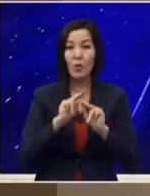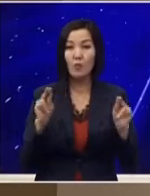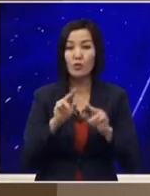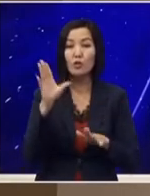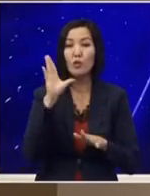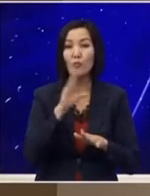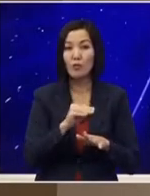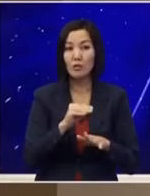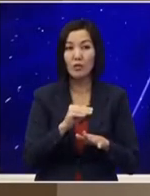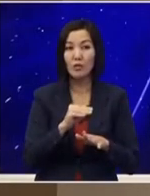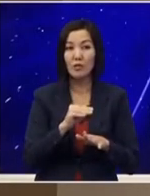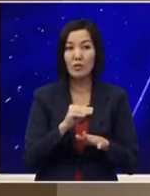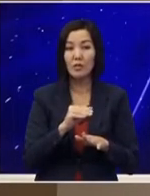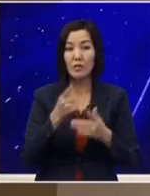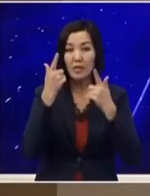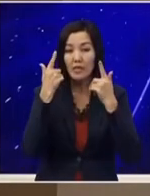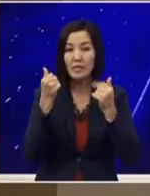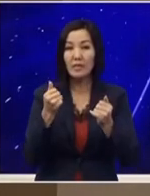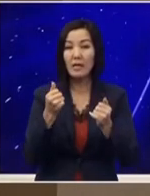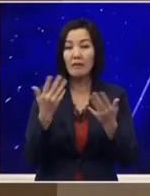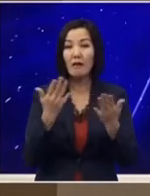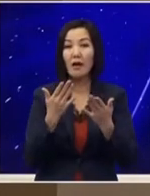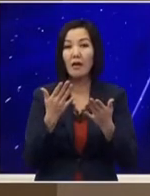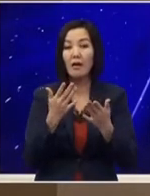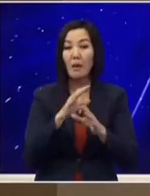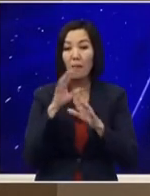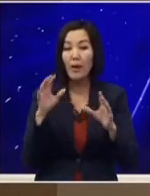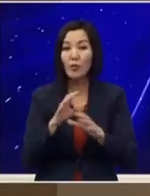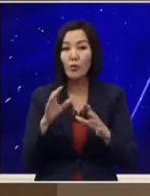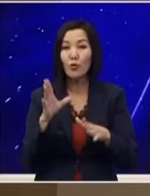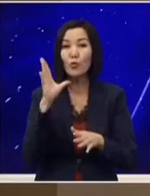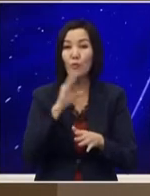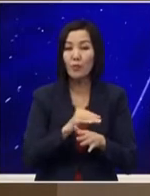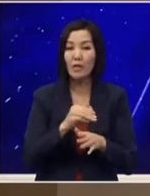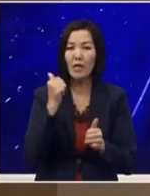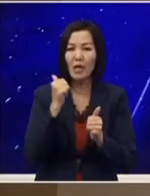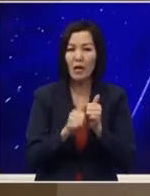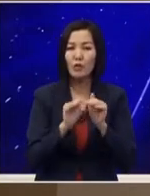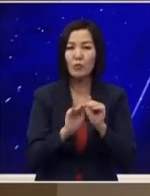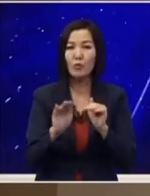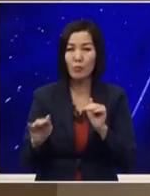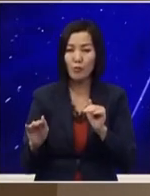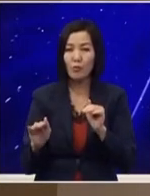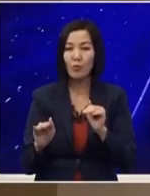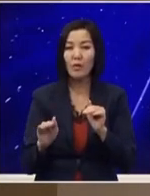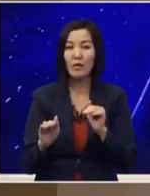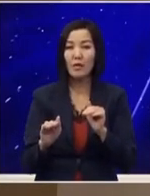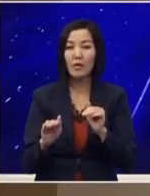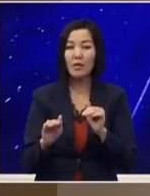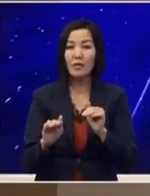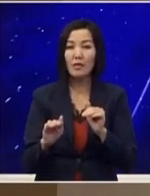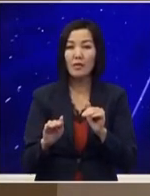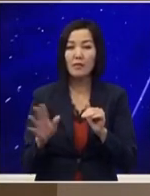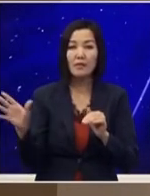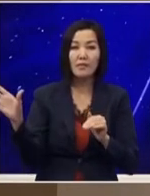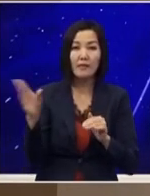может и знает, как находить подход, умение каждому ребенку. К нему идут со